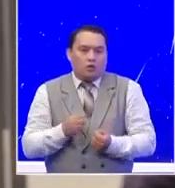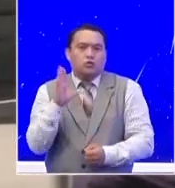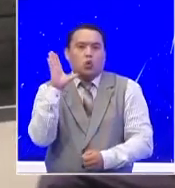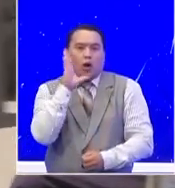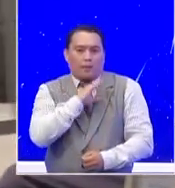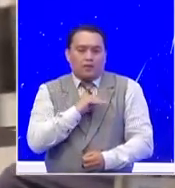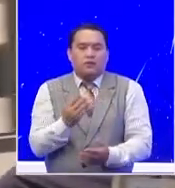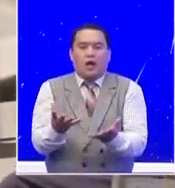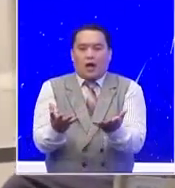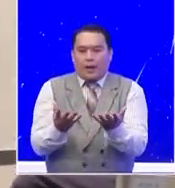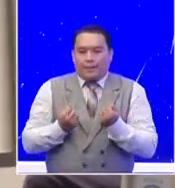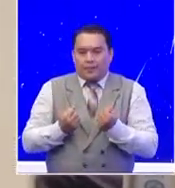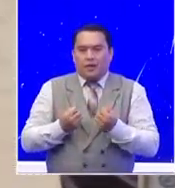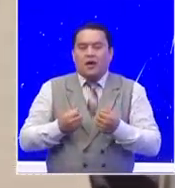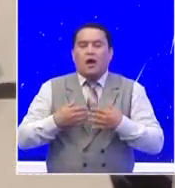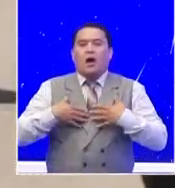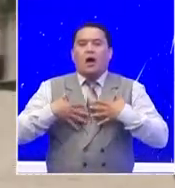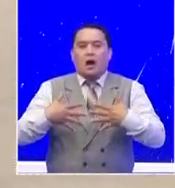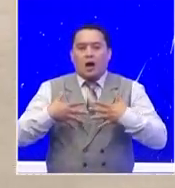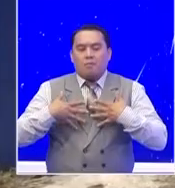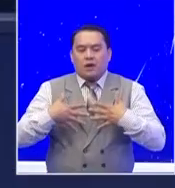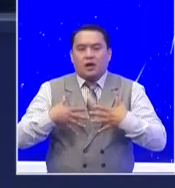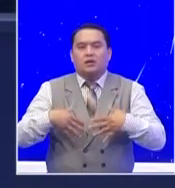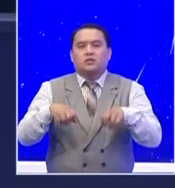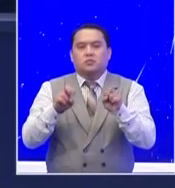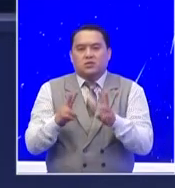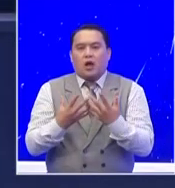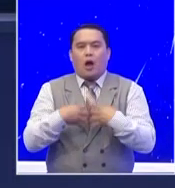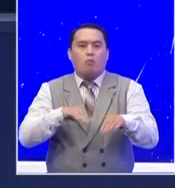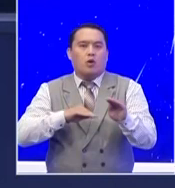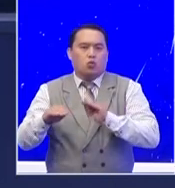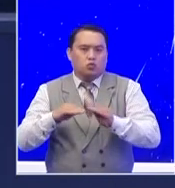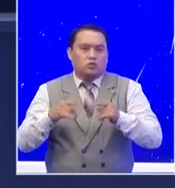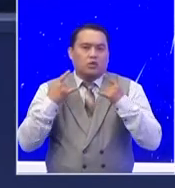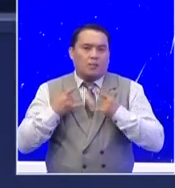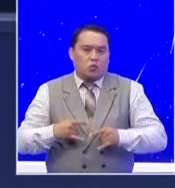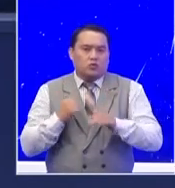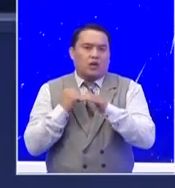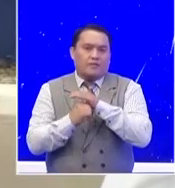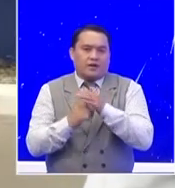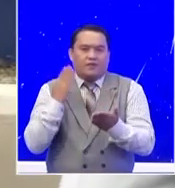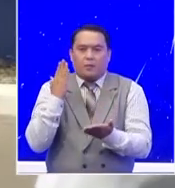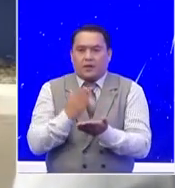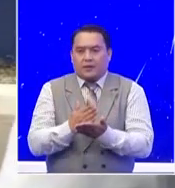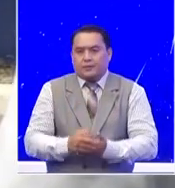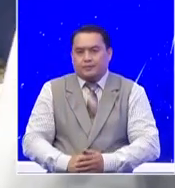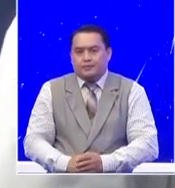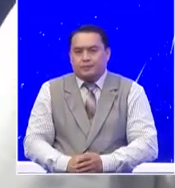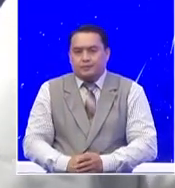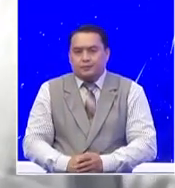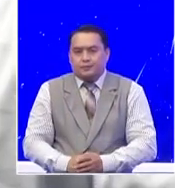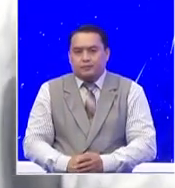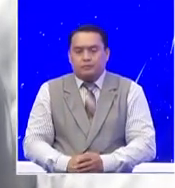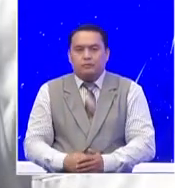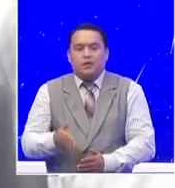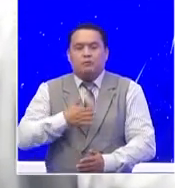Мұнда 8 жасанды тыныс алу аппараты, 4 рентген қондырғысымен 1 компьютерлік томография бар. Біздің ауданда осы